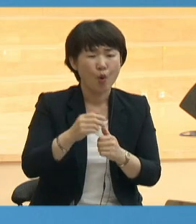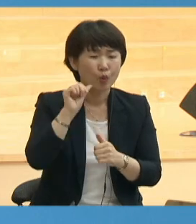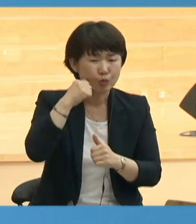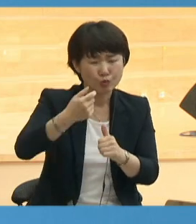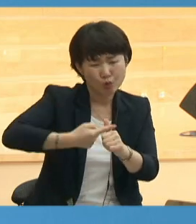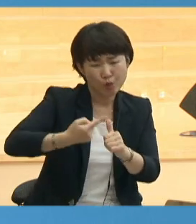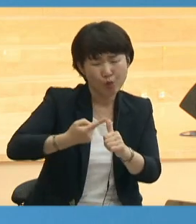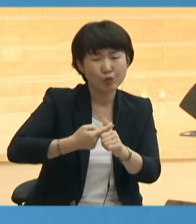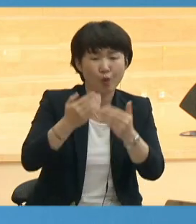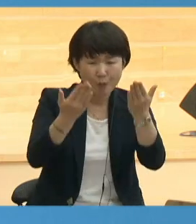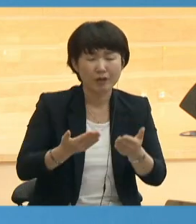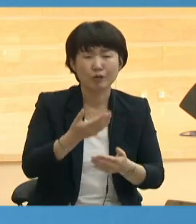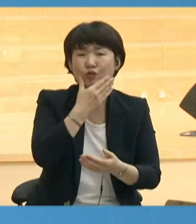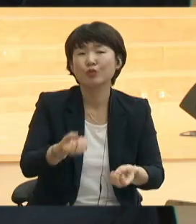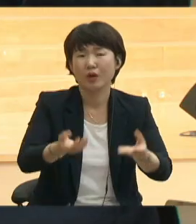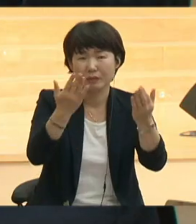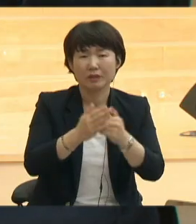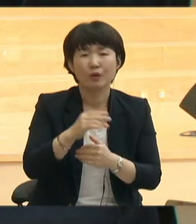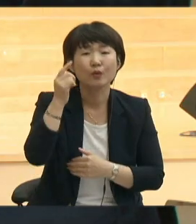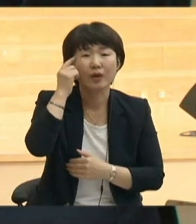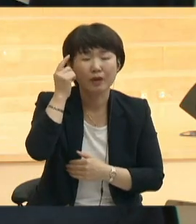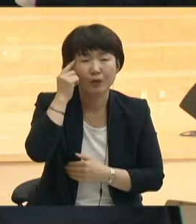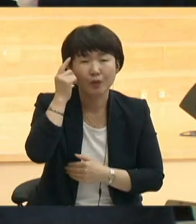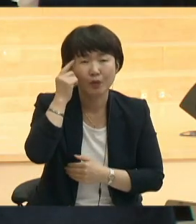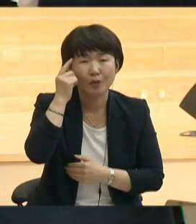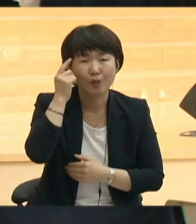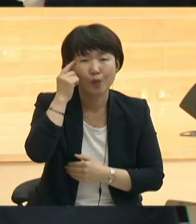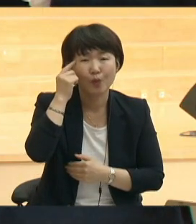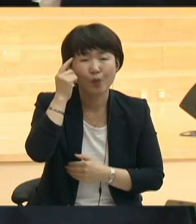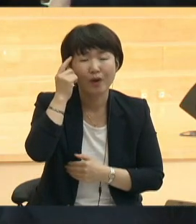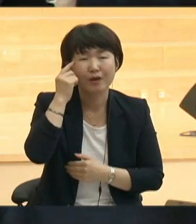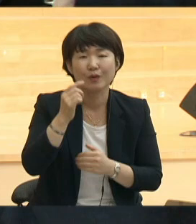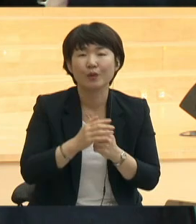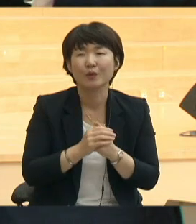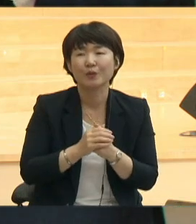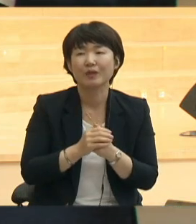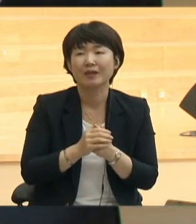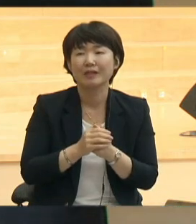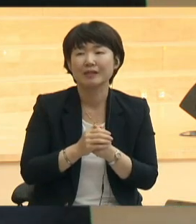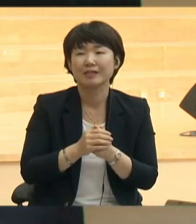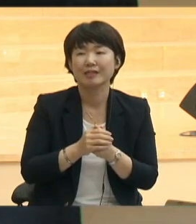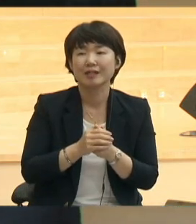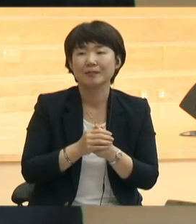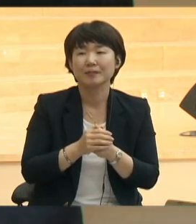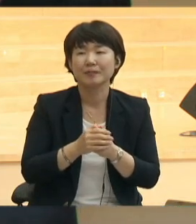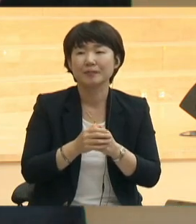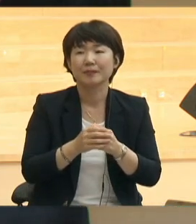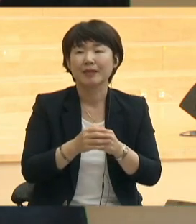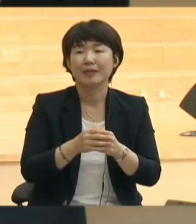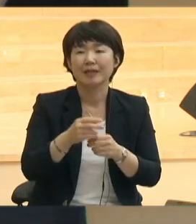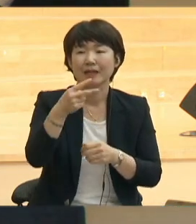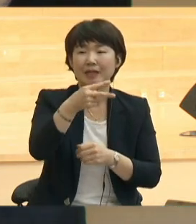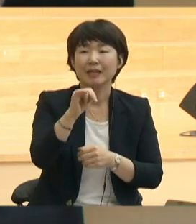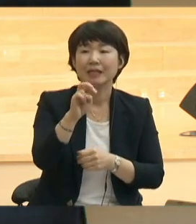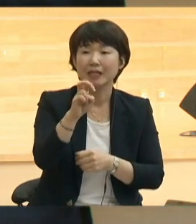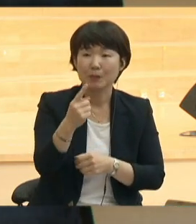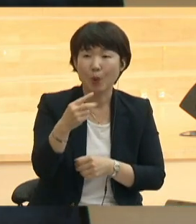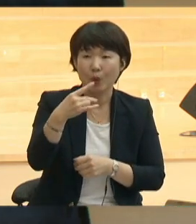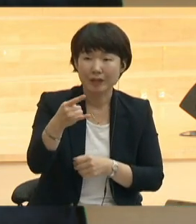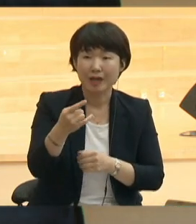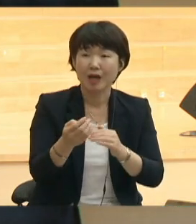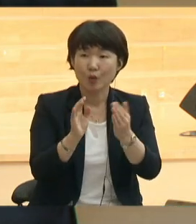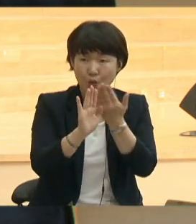밀 왜 그래야 합니까 왜그래 되어 디모데후서 3장 12절 자 여러분의 목소리 있습니다 읽어 볼까요